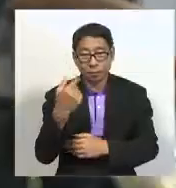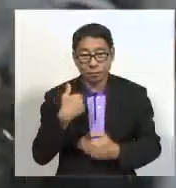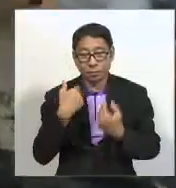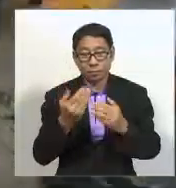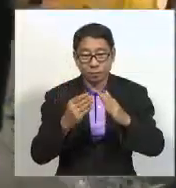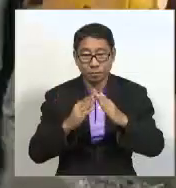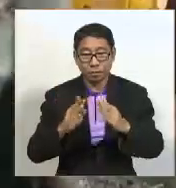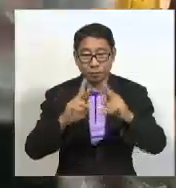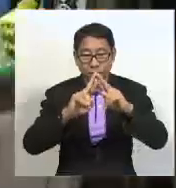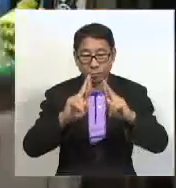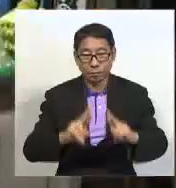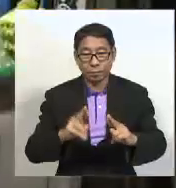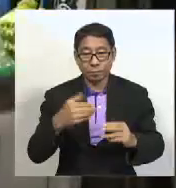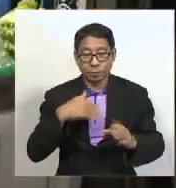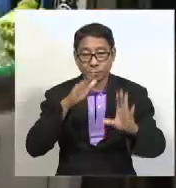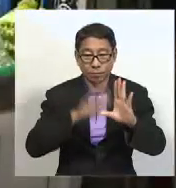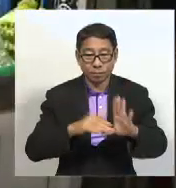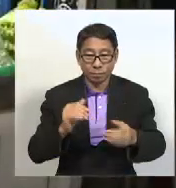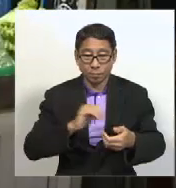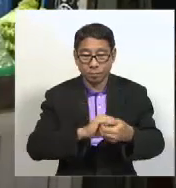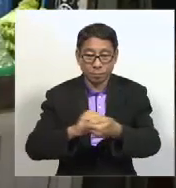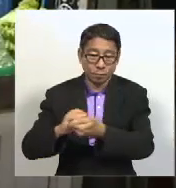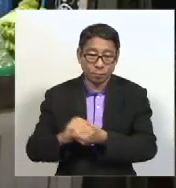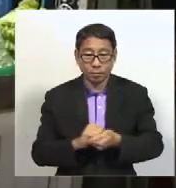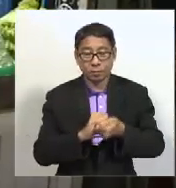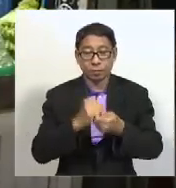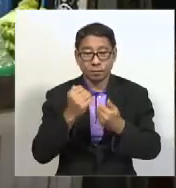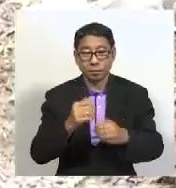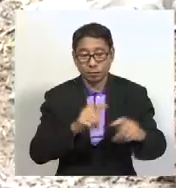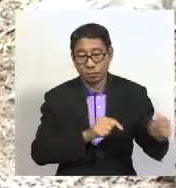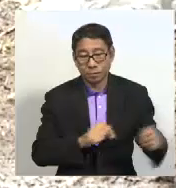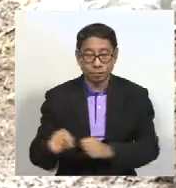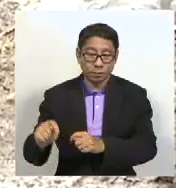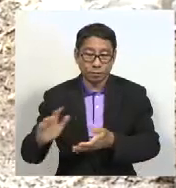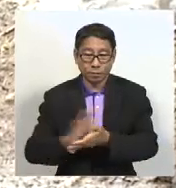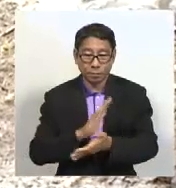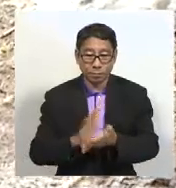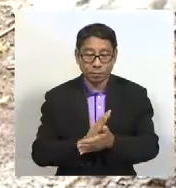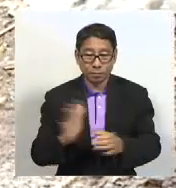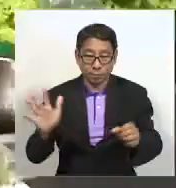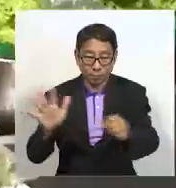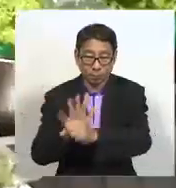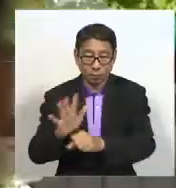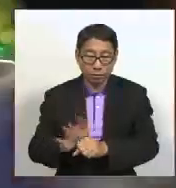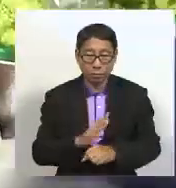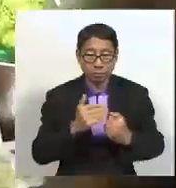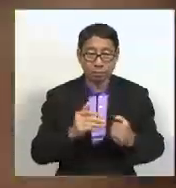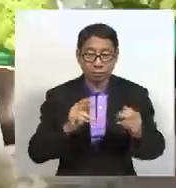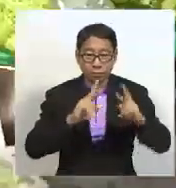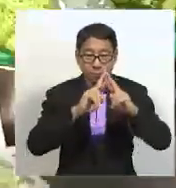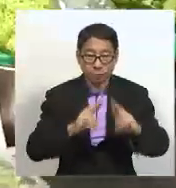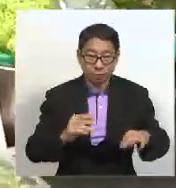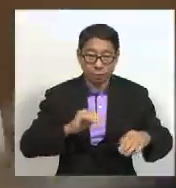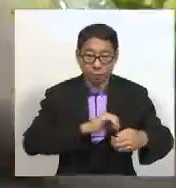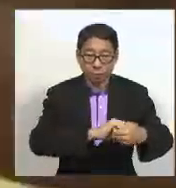ยผู้ประกอบการร้านค้าที่จะสมัครเข้าร่วมมาตรการก็ขอให้จัดเตรียมเอกสารที่เกี่ยวข้องให้ครบถ้วนส่วนร้านค้าที่เข้าร่ว